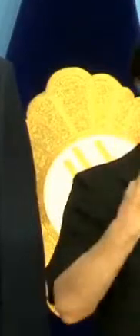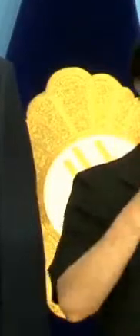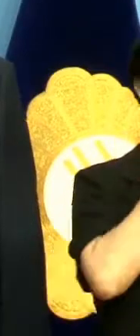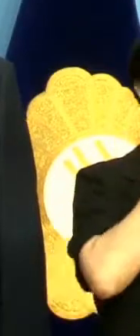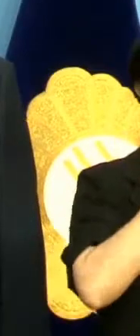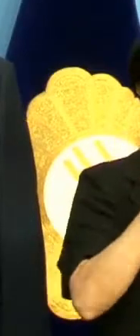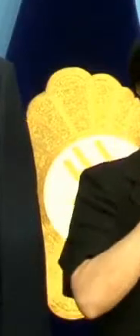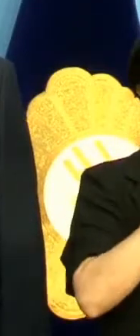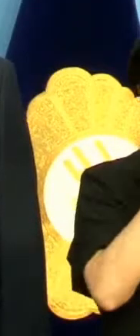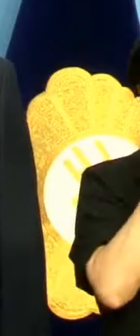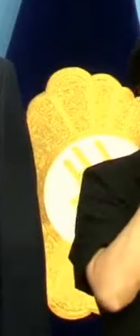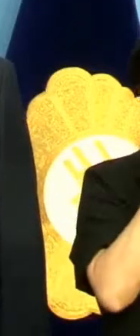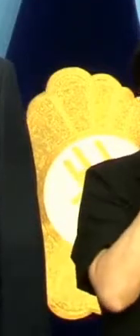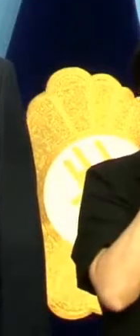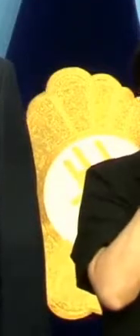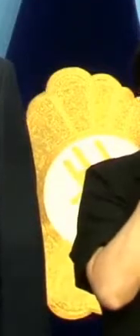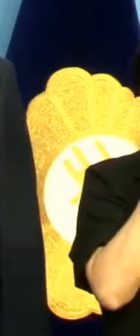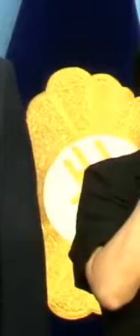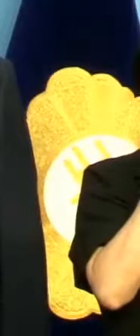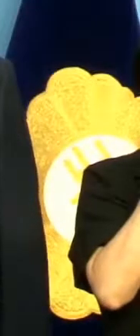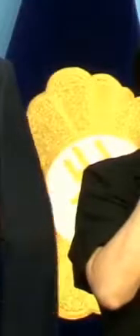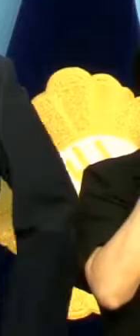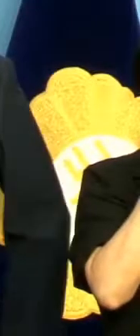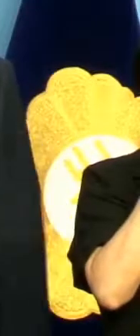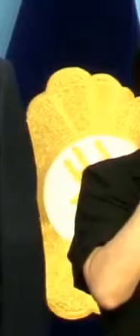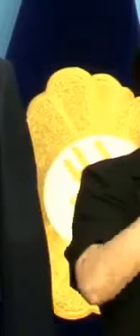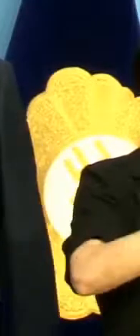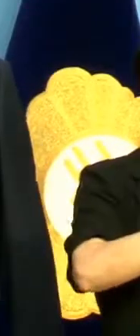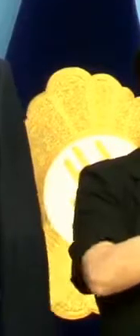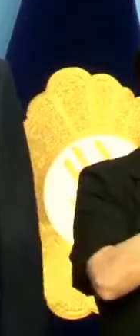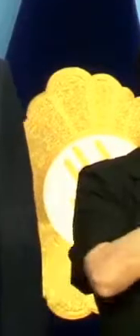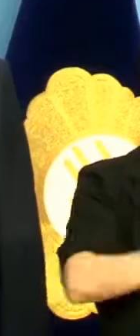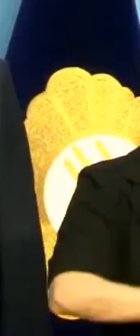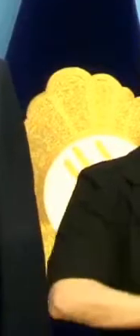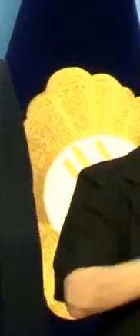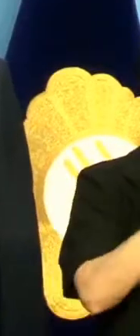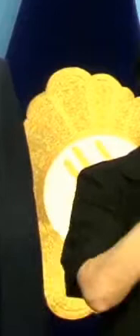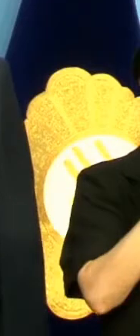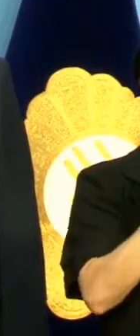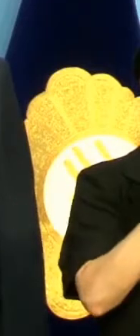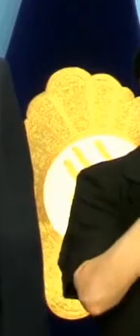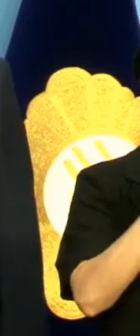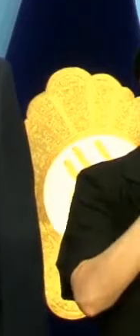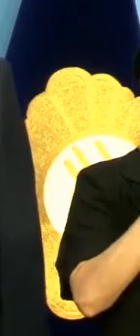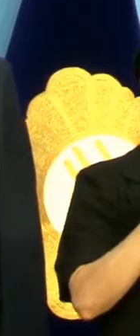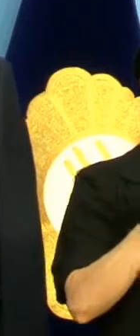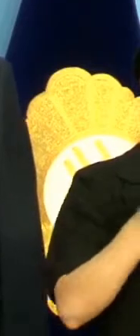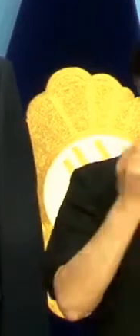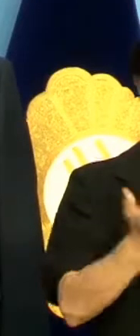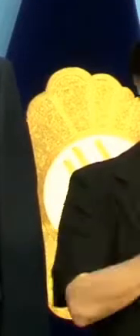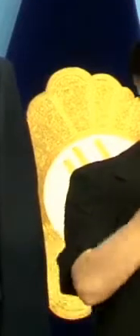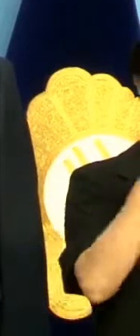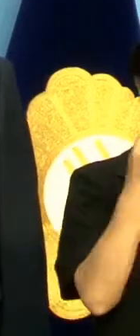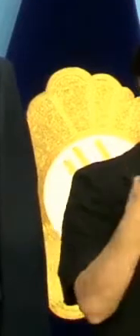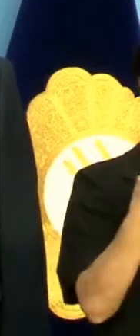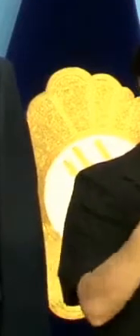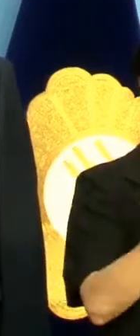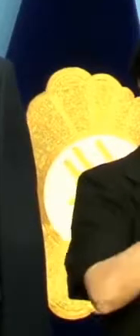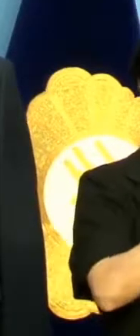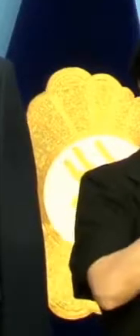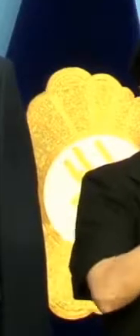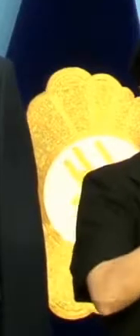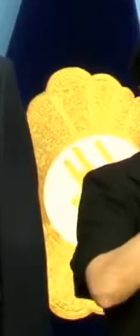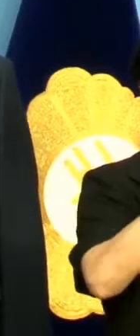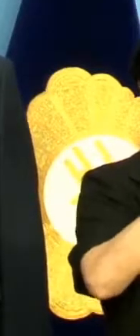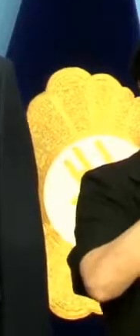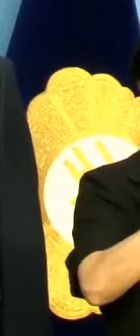했습니다만 이만한 그 주식 내가 대거 b 새만금 관광 개발이나 아예 매스 씨의